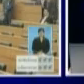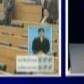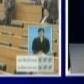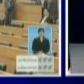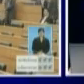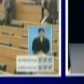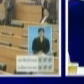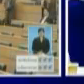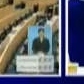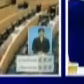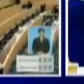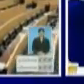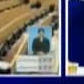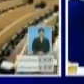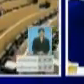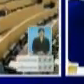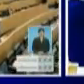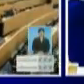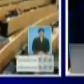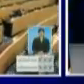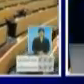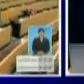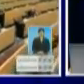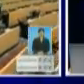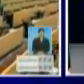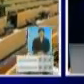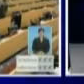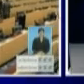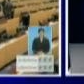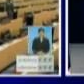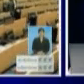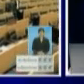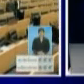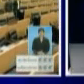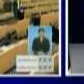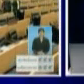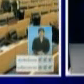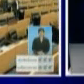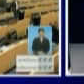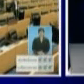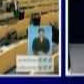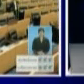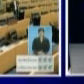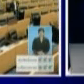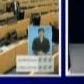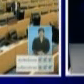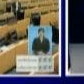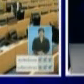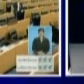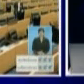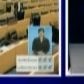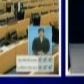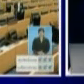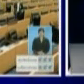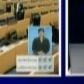ที่ผ่านมาก็พูดกันเรื่องเดียว ปิดการประชุมข่าวชิ้นนี้เขาบอกว่าการประชุมสภาตั้งแต่มกราที่ผ่านมามีเหตุให้ปิ